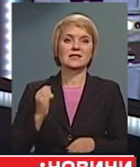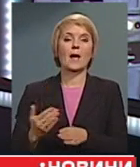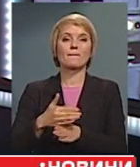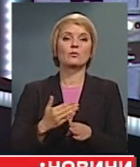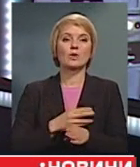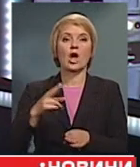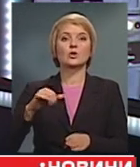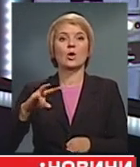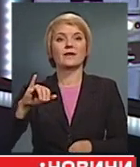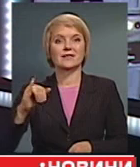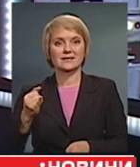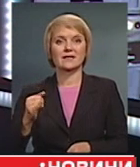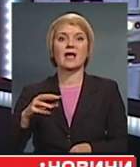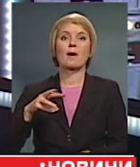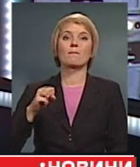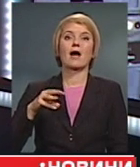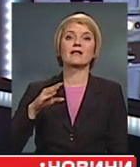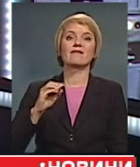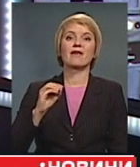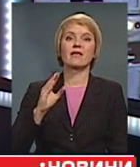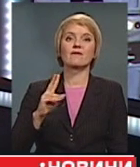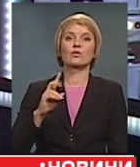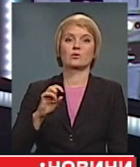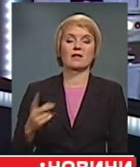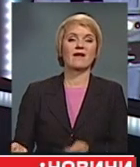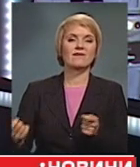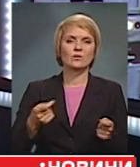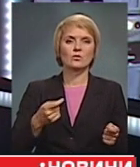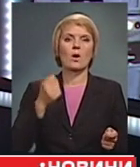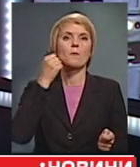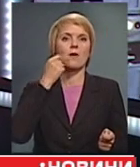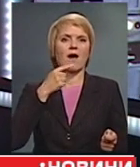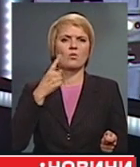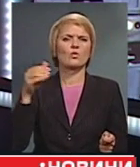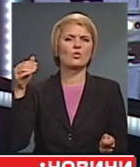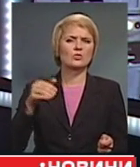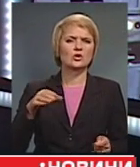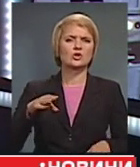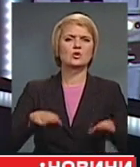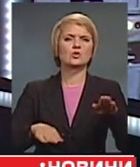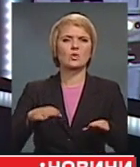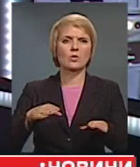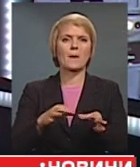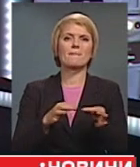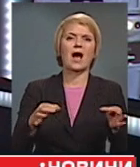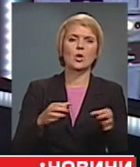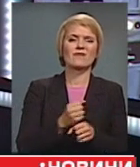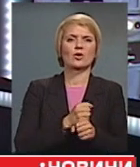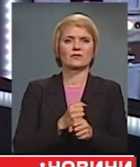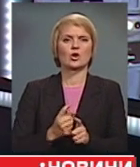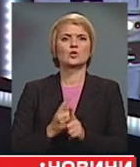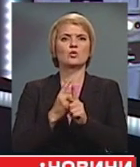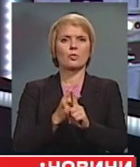Матвіїв-Курган. В обозі 105 вантажівок. Москва запевняє, везуть 1000 тонн макаронів і консервів, а супроводжують вантаж медики і технічний